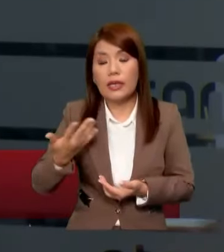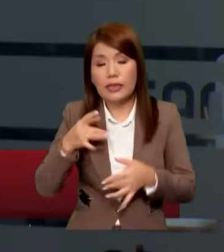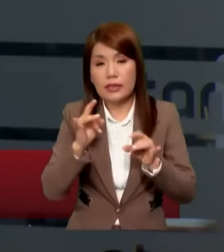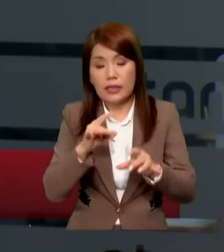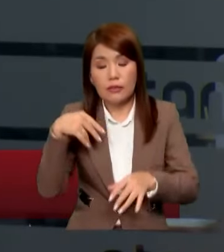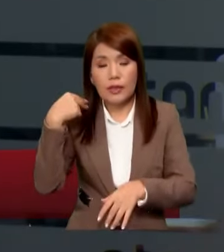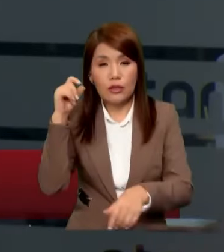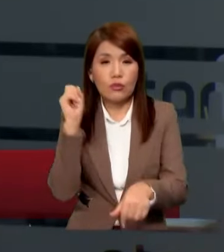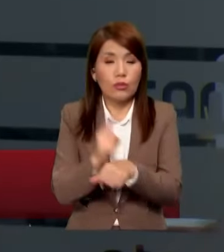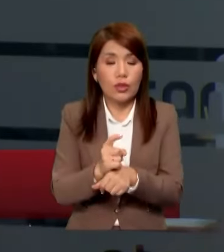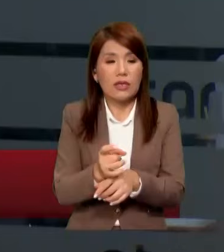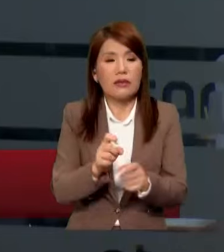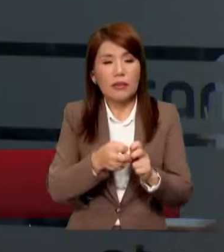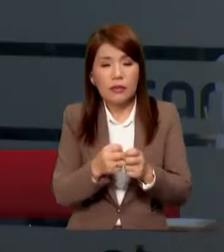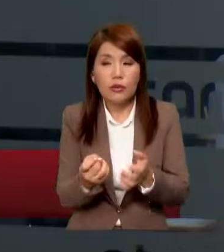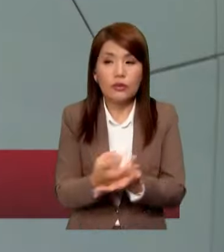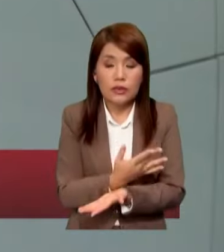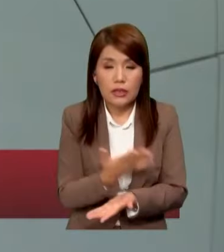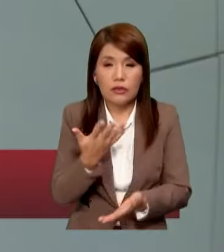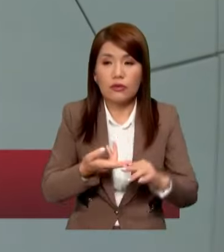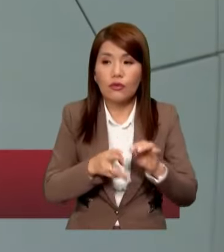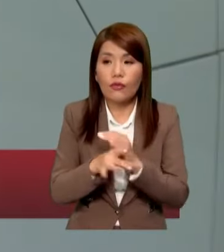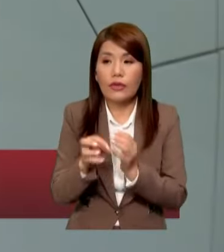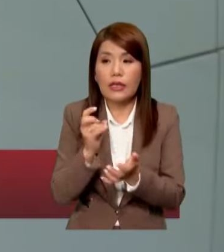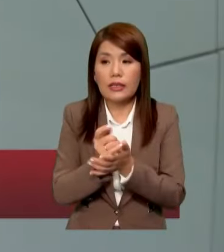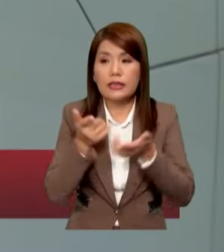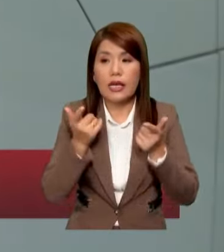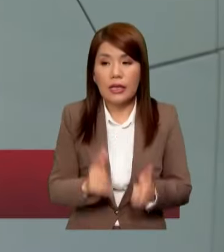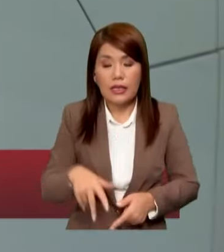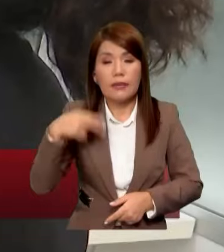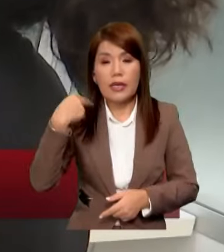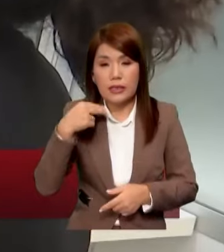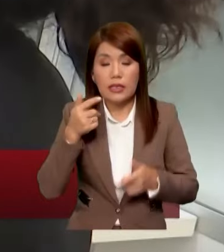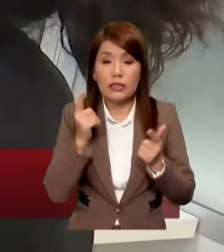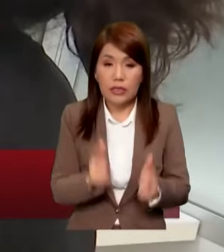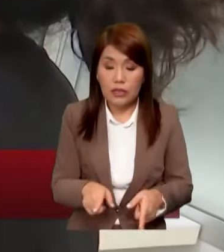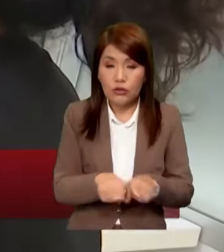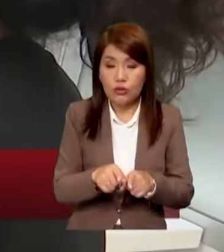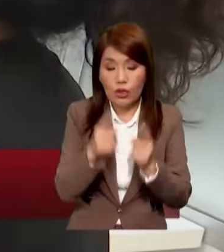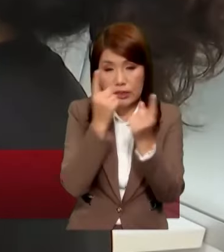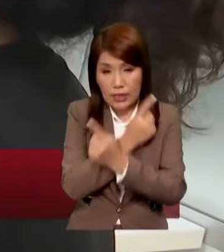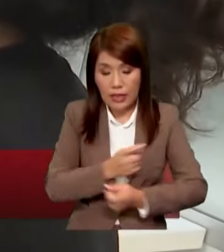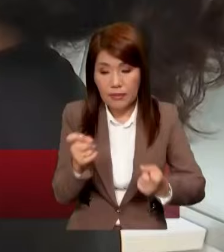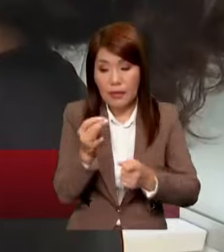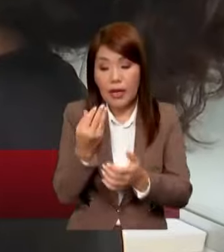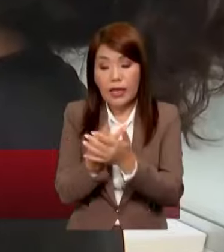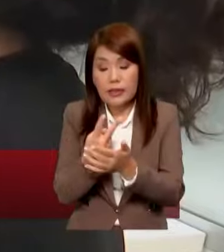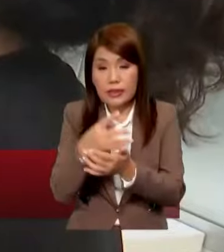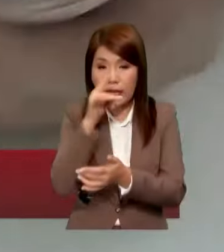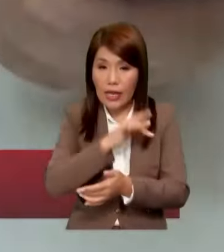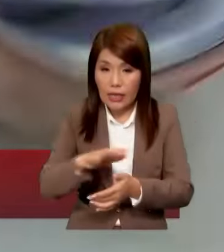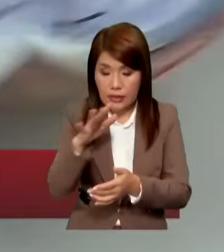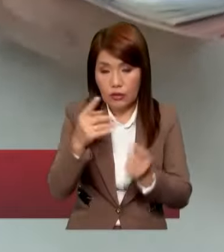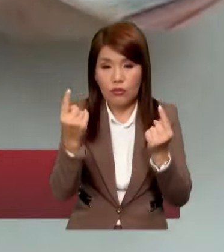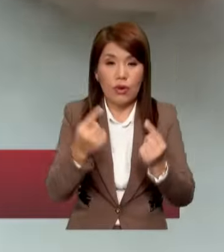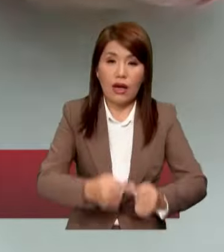президент поручил устранить. Между тем, финансовые эксперты согласны с президентом и заявляют, что показатель инвестиций в Казахстане